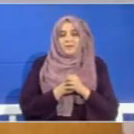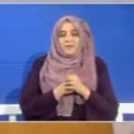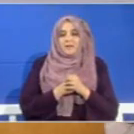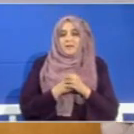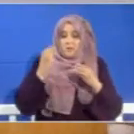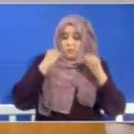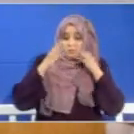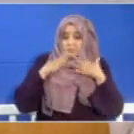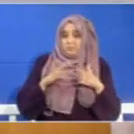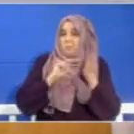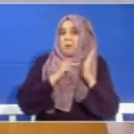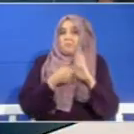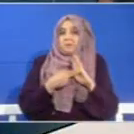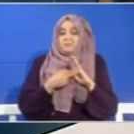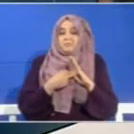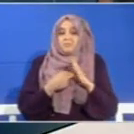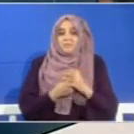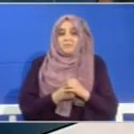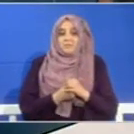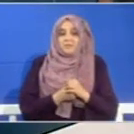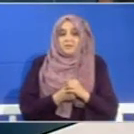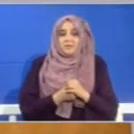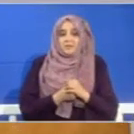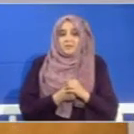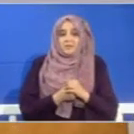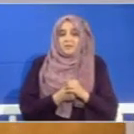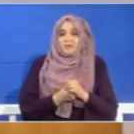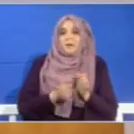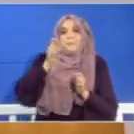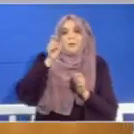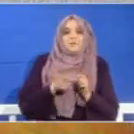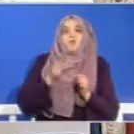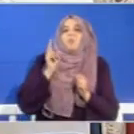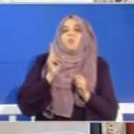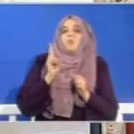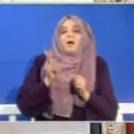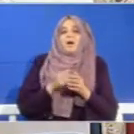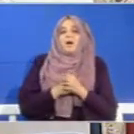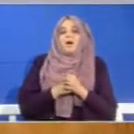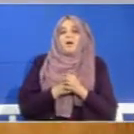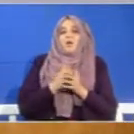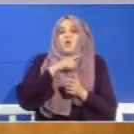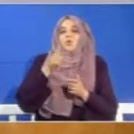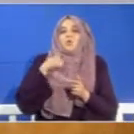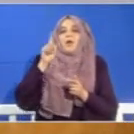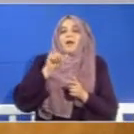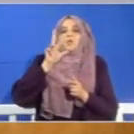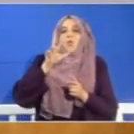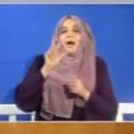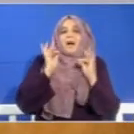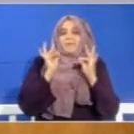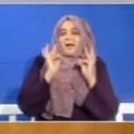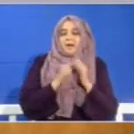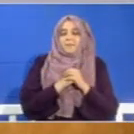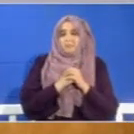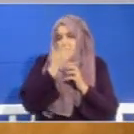العناية بهذا اللباس. يعني الإنسان لماذا شرعت؟ احنا عندنا ثلاثة أمور